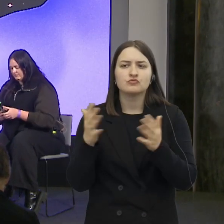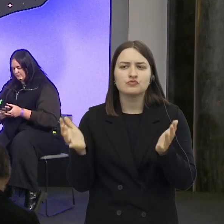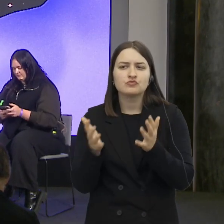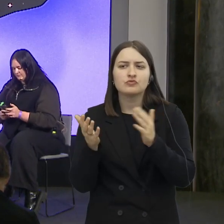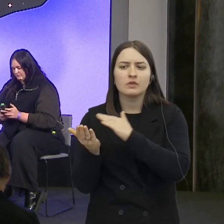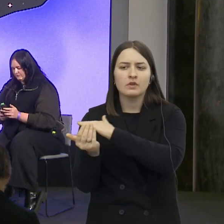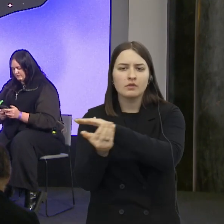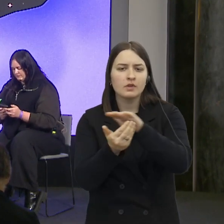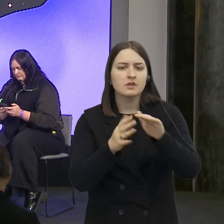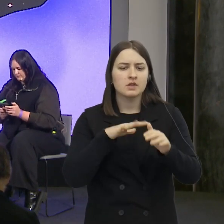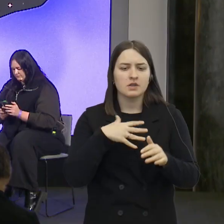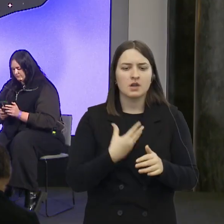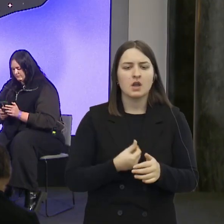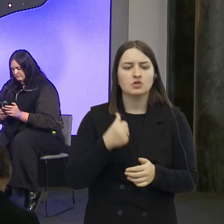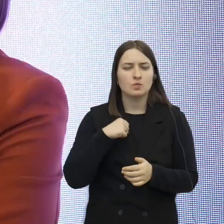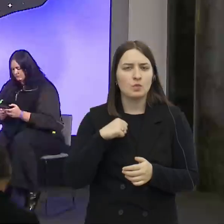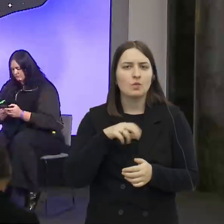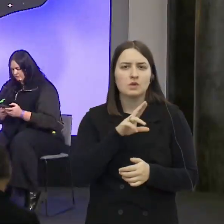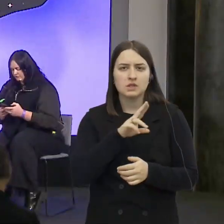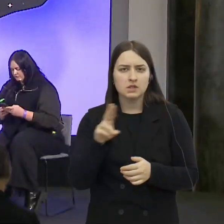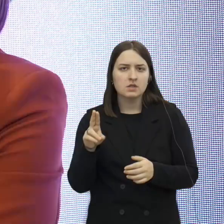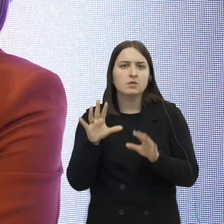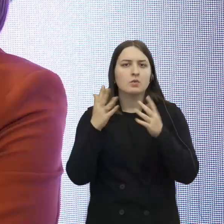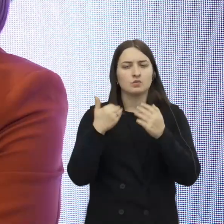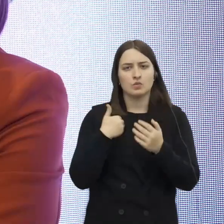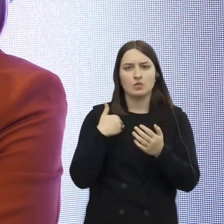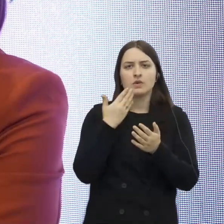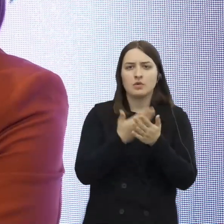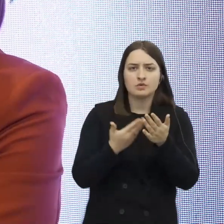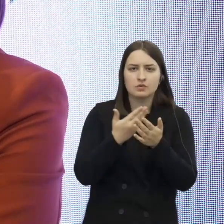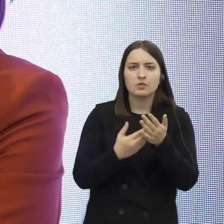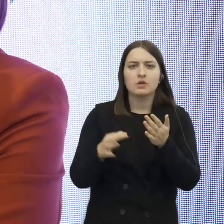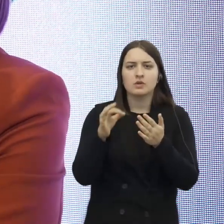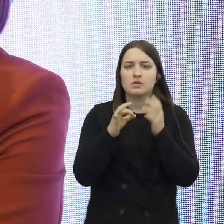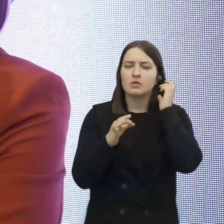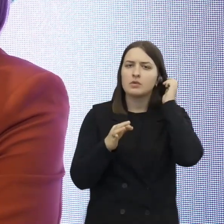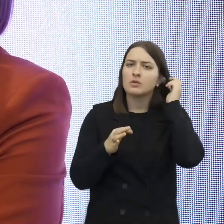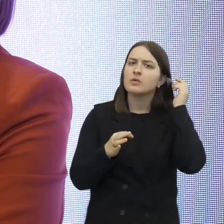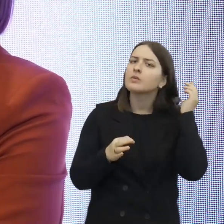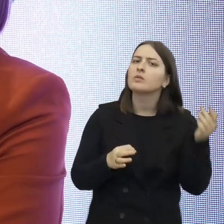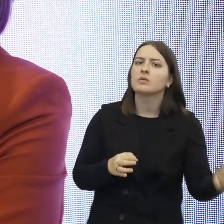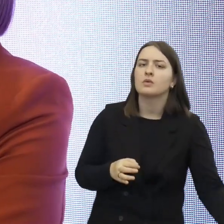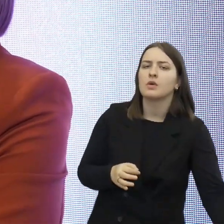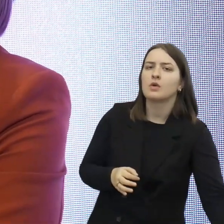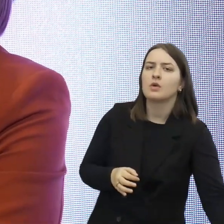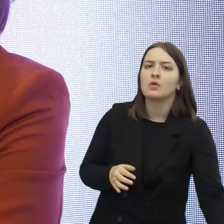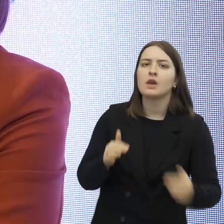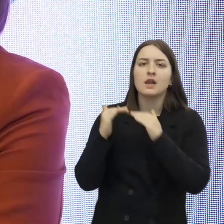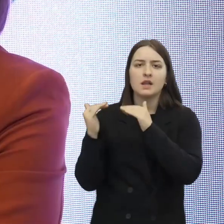kitus asmenis, kurie nori pasikonsultuoti taip pat dėl lygių galimybių užtikrinimo trans